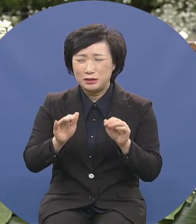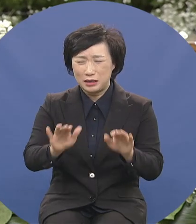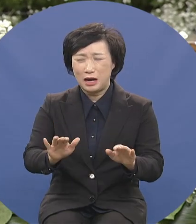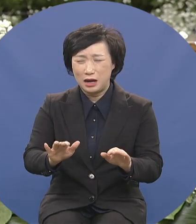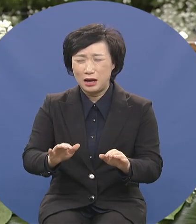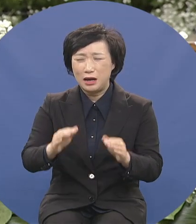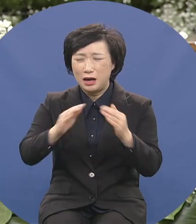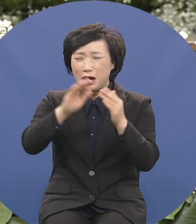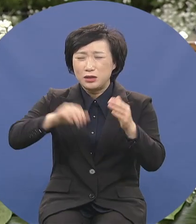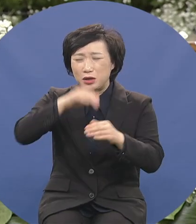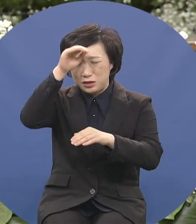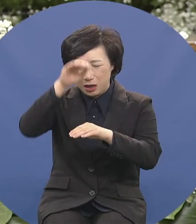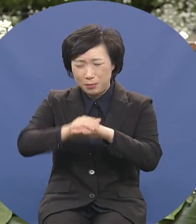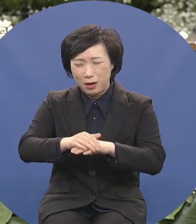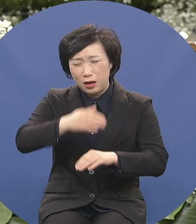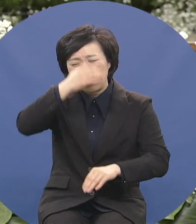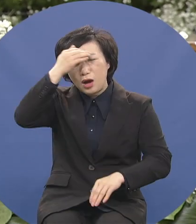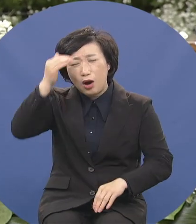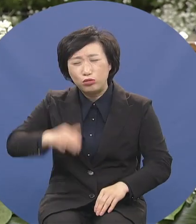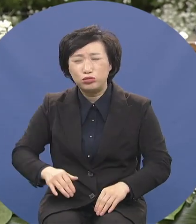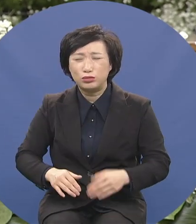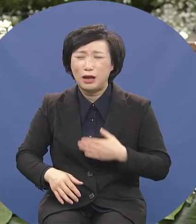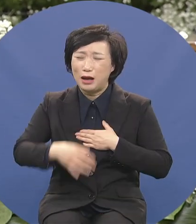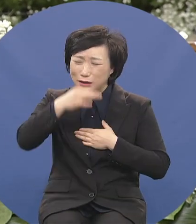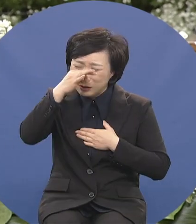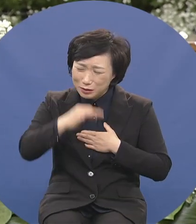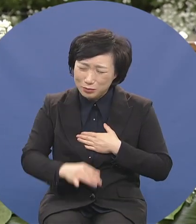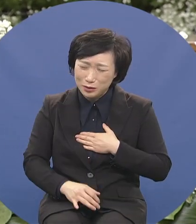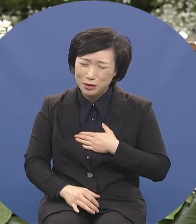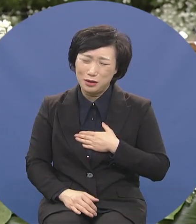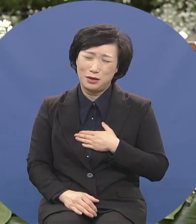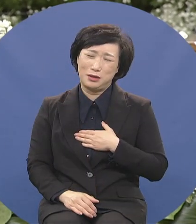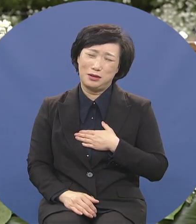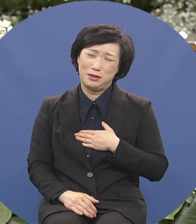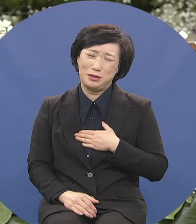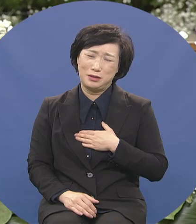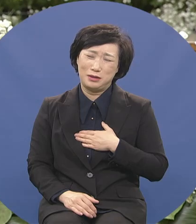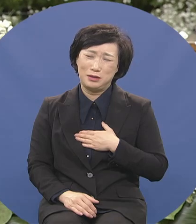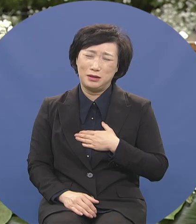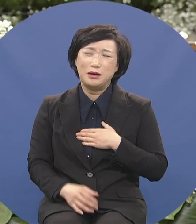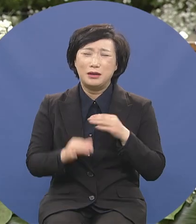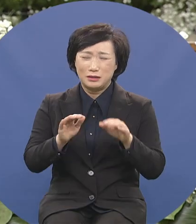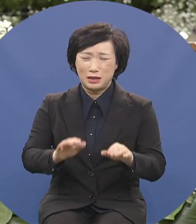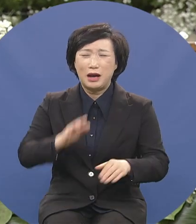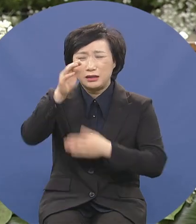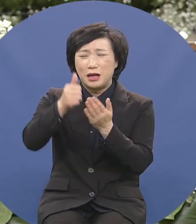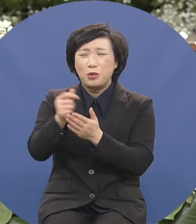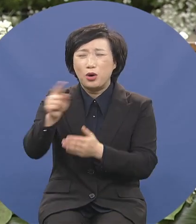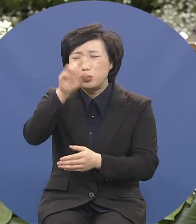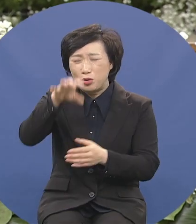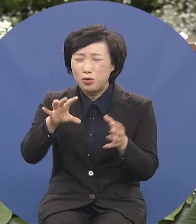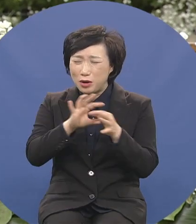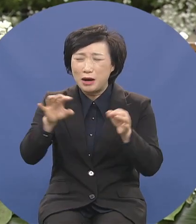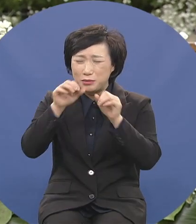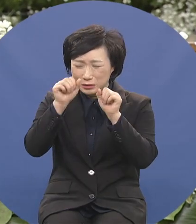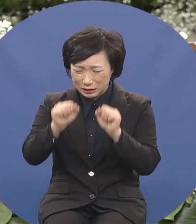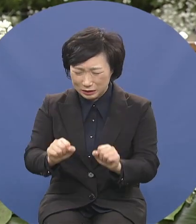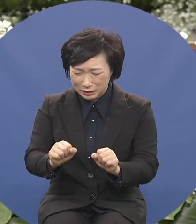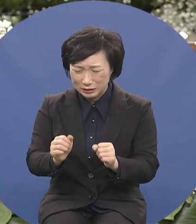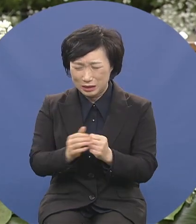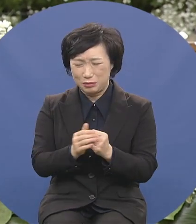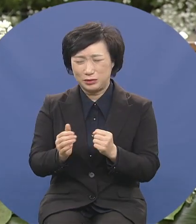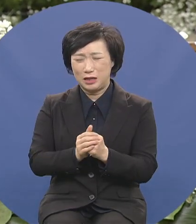겨우 집에서 예배 드리는 것도 힘들었습니다. 주님, 하나님은 어디든지 무소부지하고 계시기